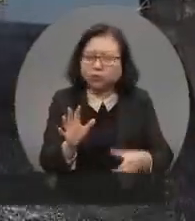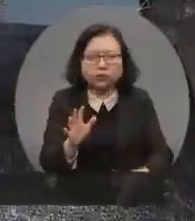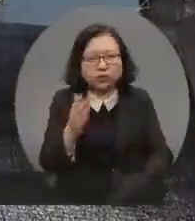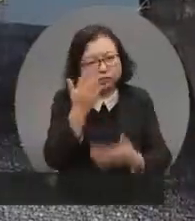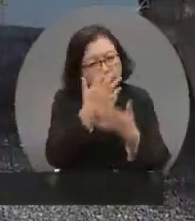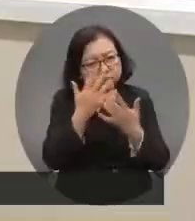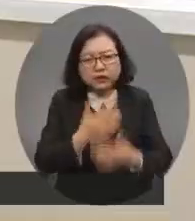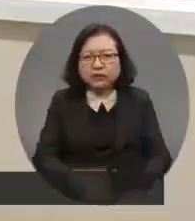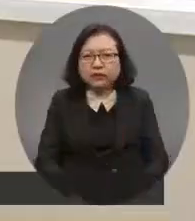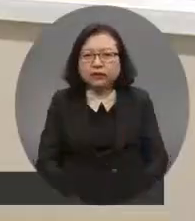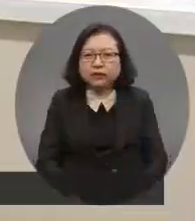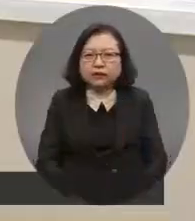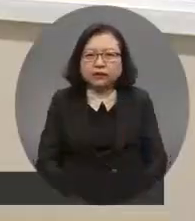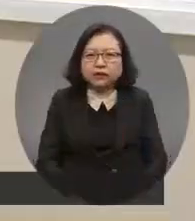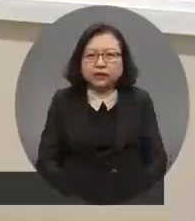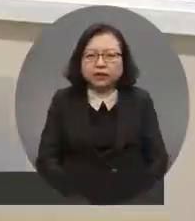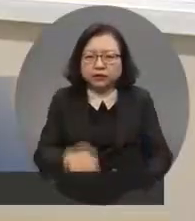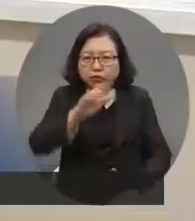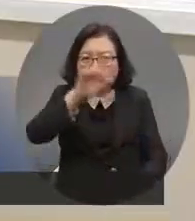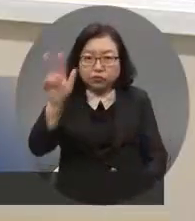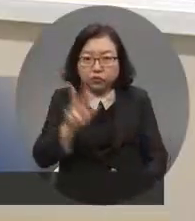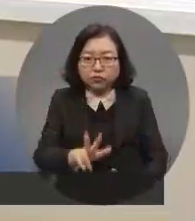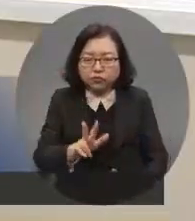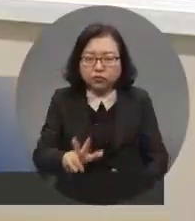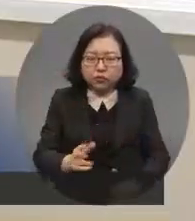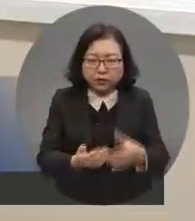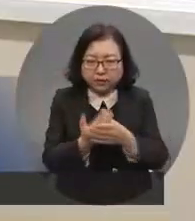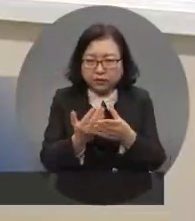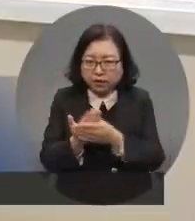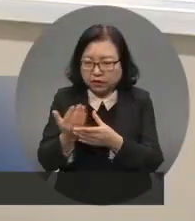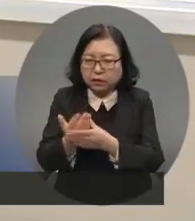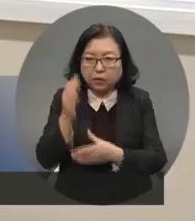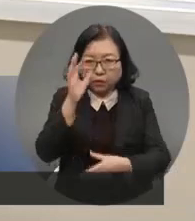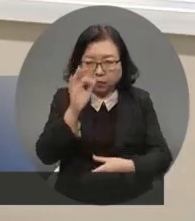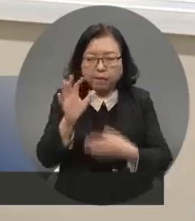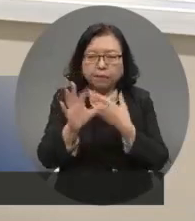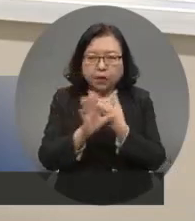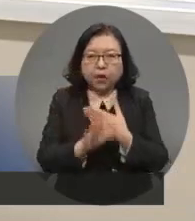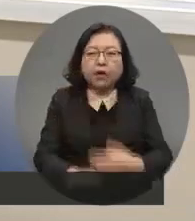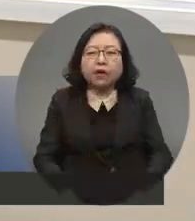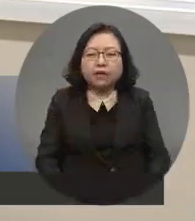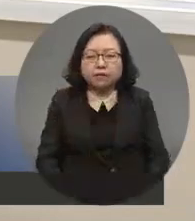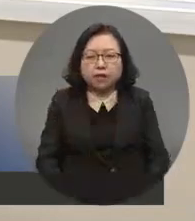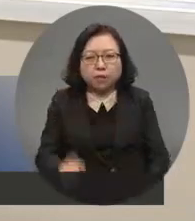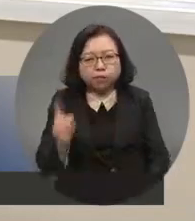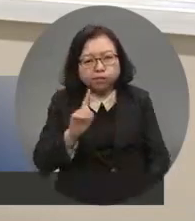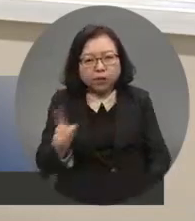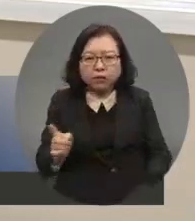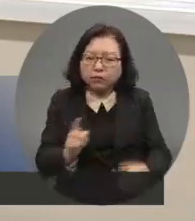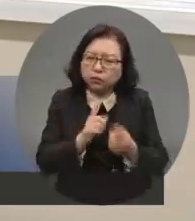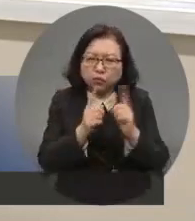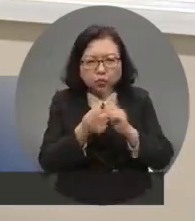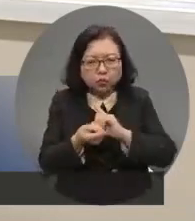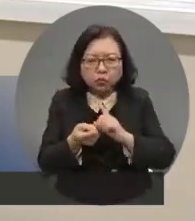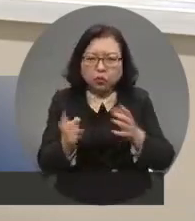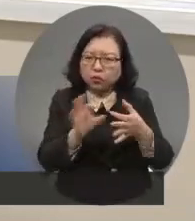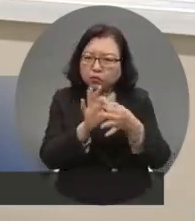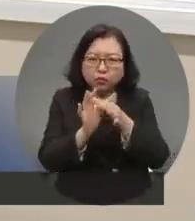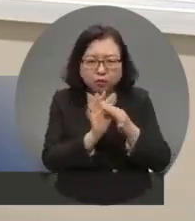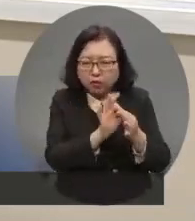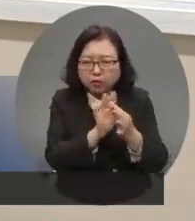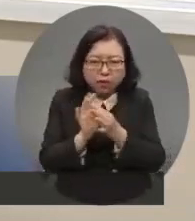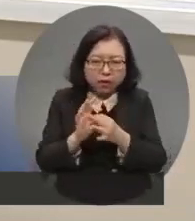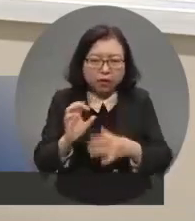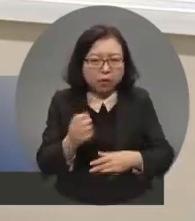않았습니다. 전국적으로 지금 발생 현황을 보면 전혀 역학 관계가 없는 지역에서